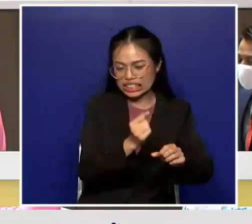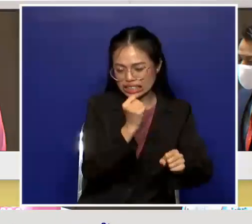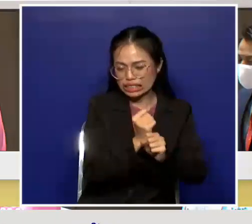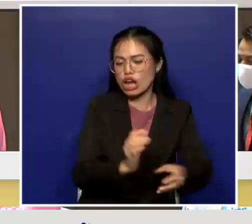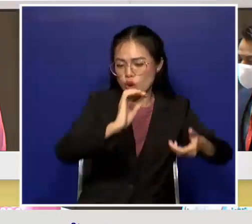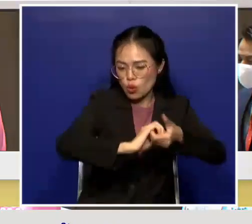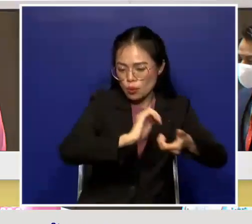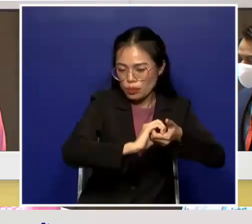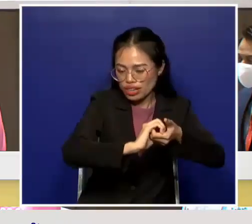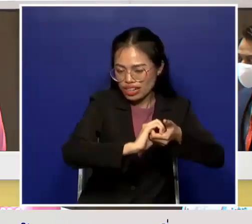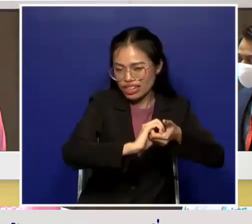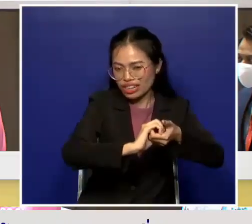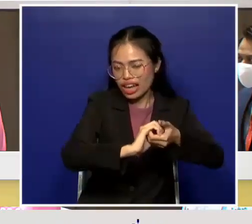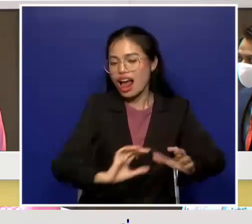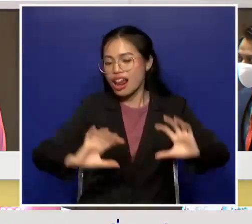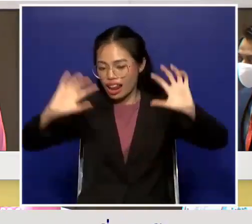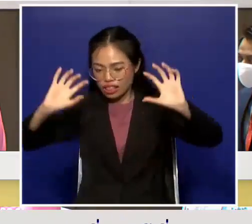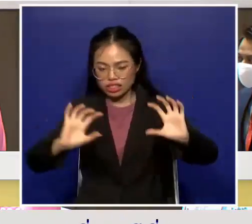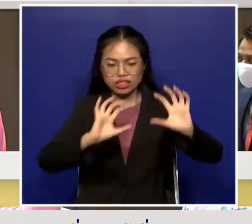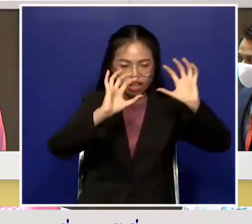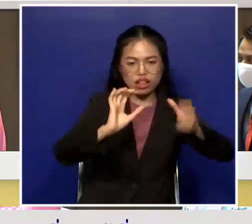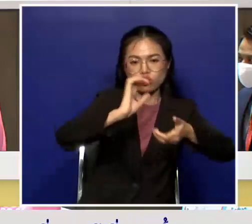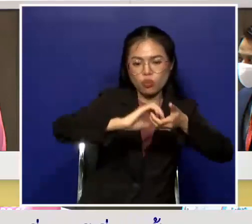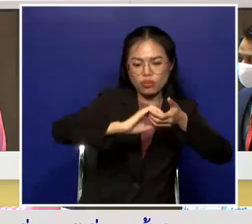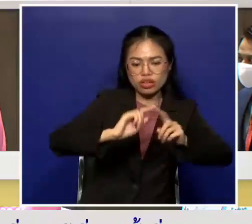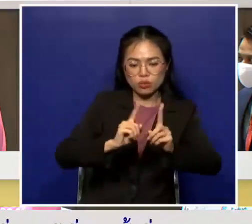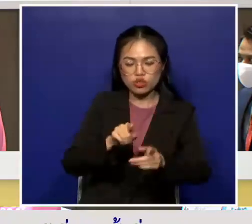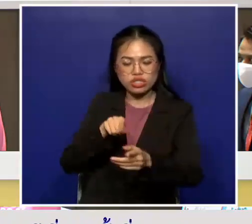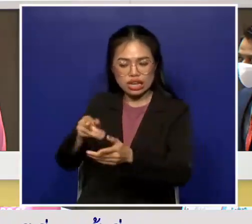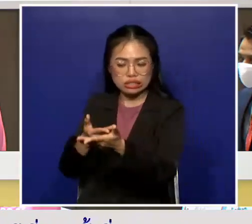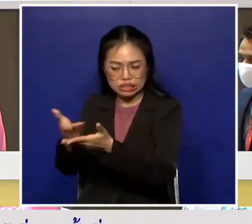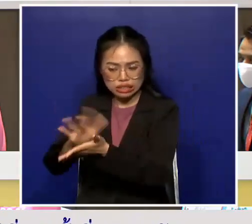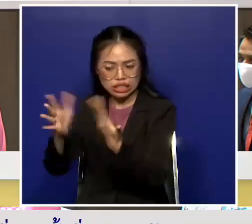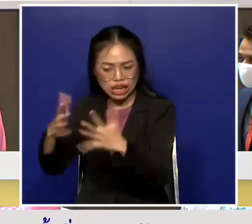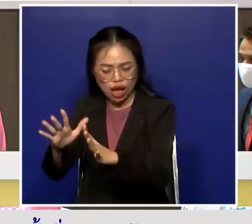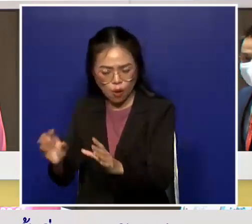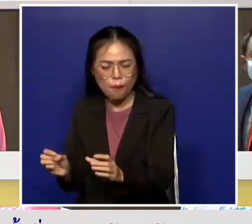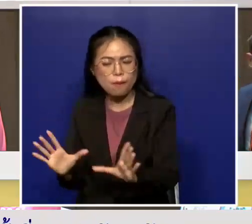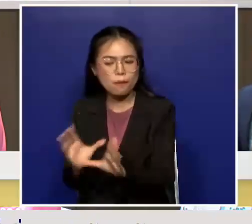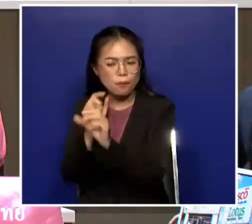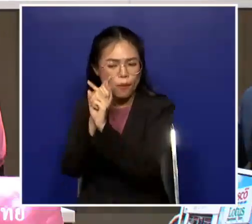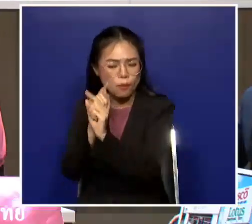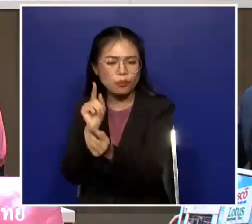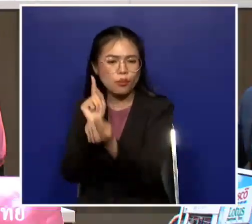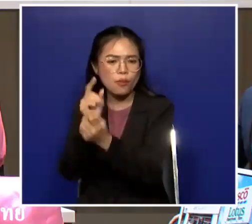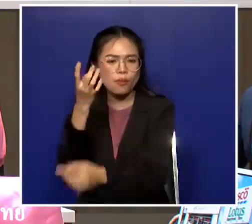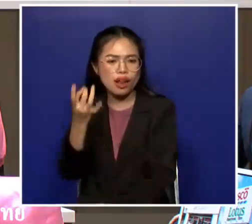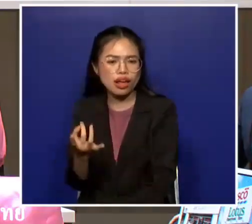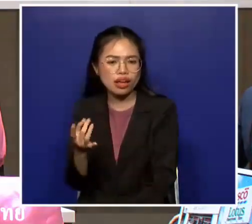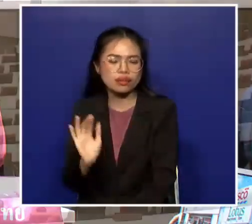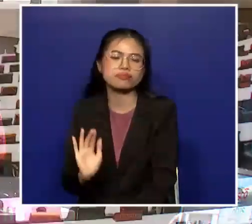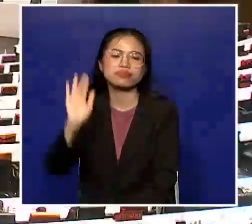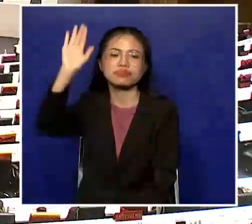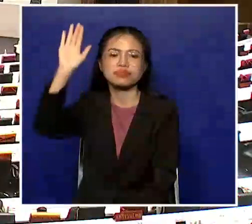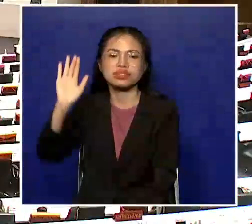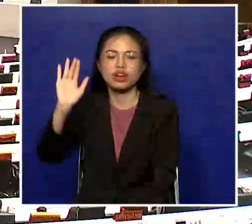ครับพอสั่งซื้อเรียบร้อยเสร็จเกิดอะไรขึ้นไหมครับ ครับท่านประธานครับท่านประธานครับขออนุญาตครับ โอ้ขอบคุณม